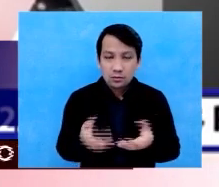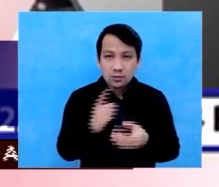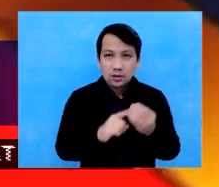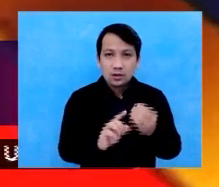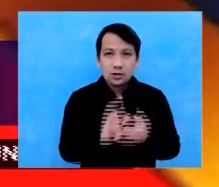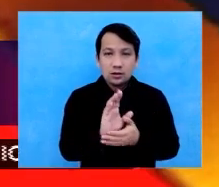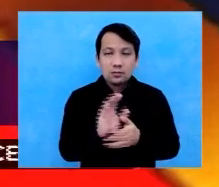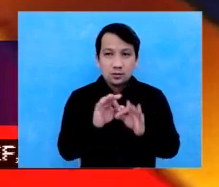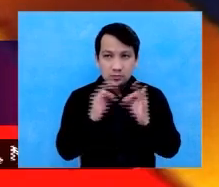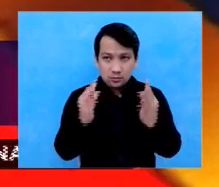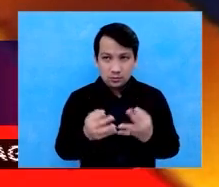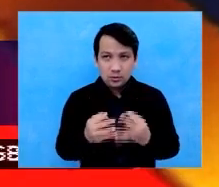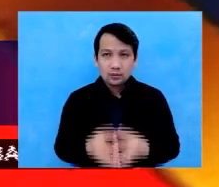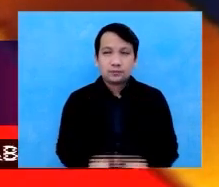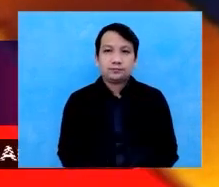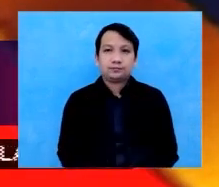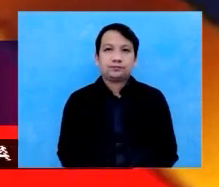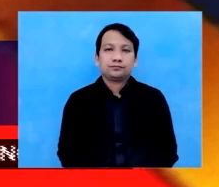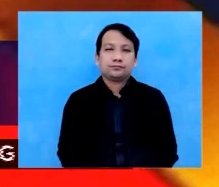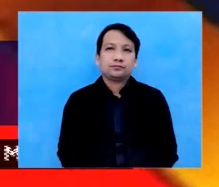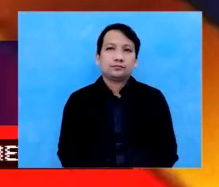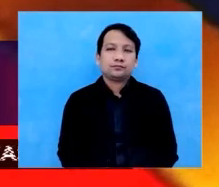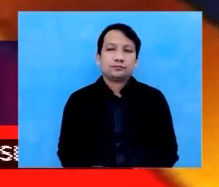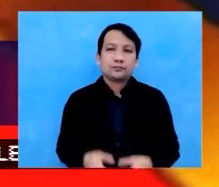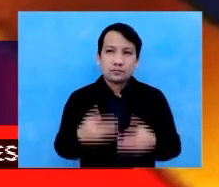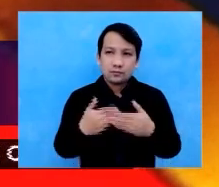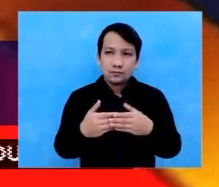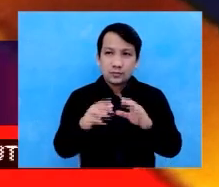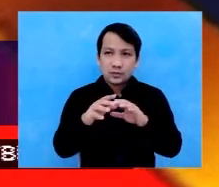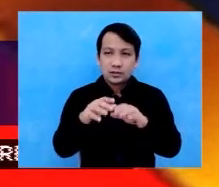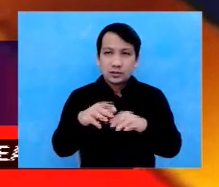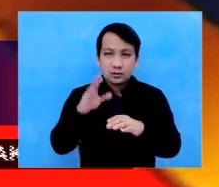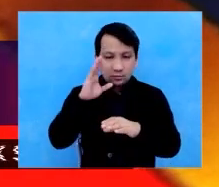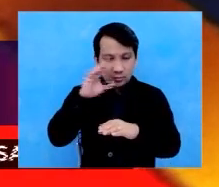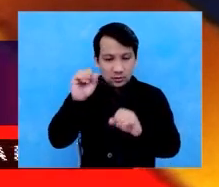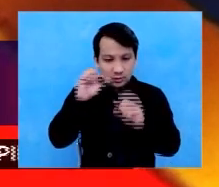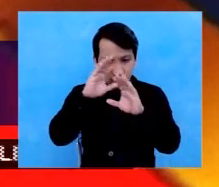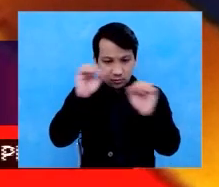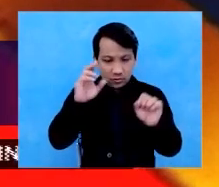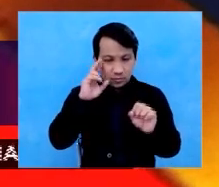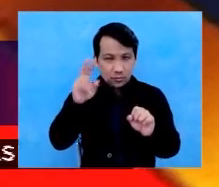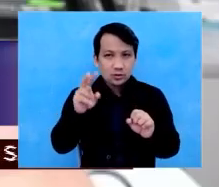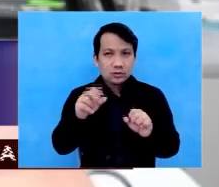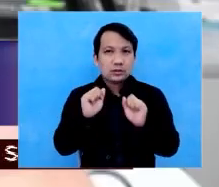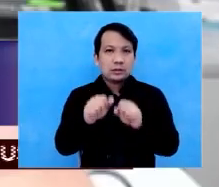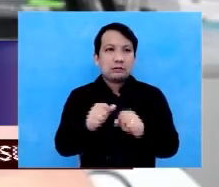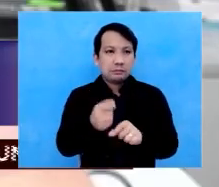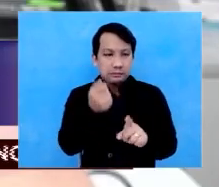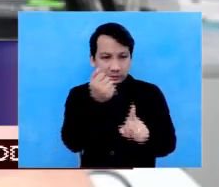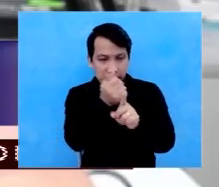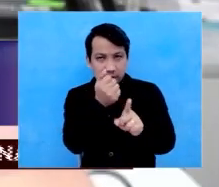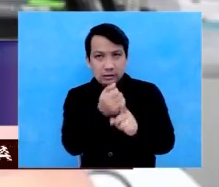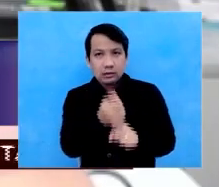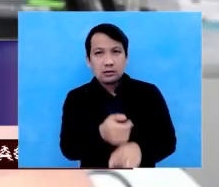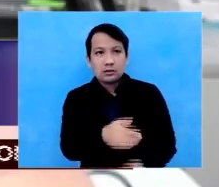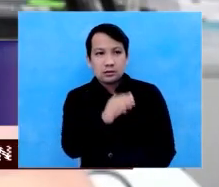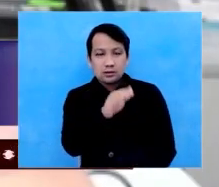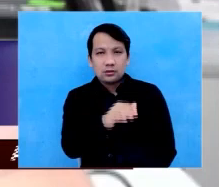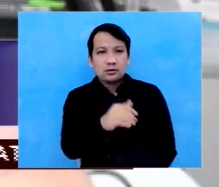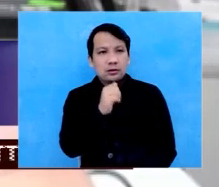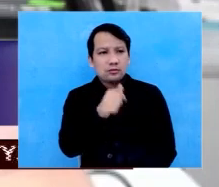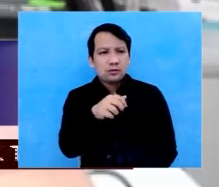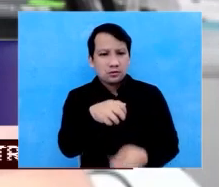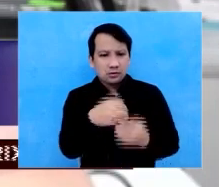pamilya. Maging ang malalapit kay Pangulong Bongbong Marcos, hindi niya pinalampas. Hindi naiintindihan itong